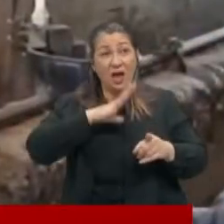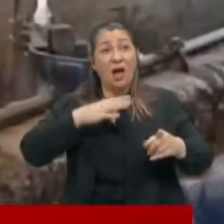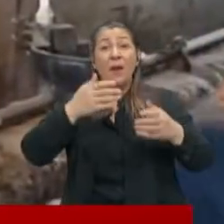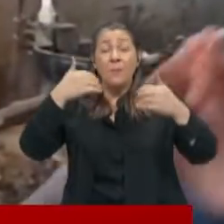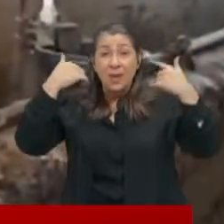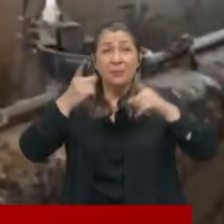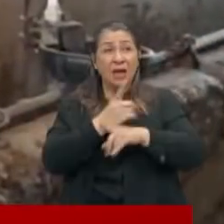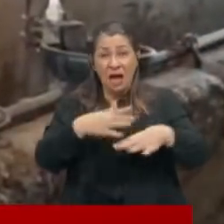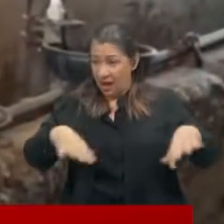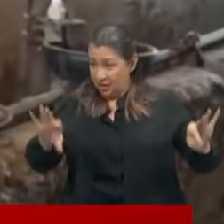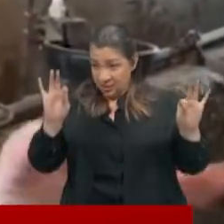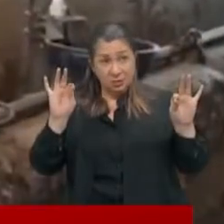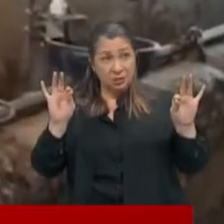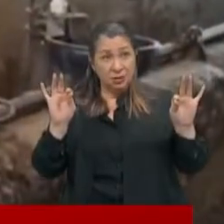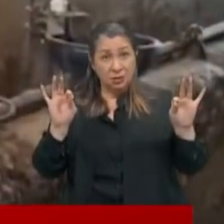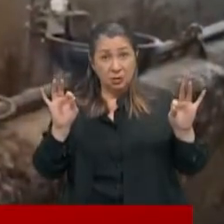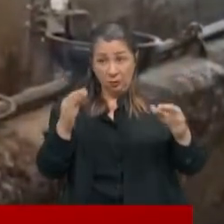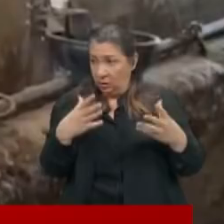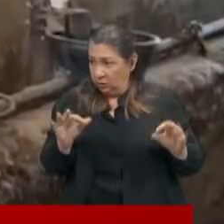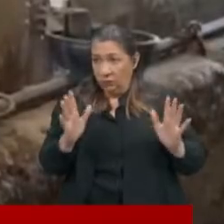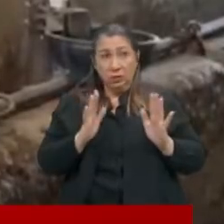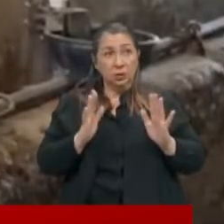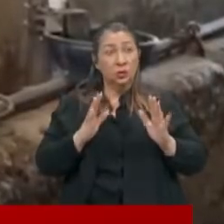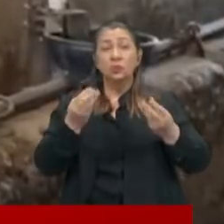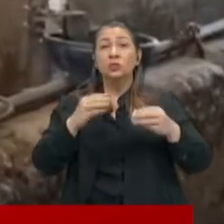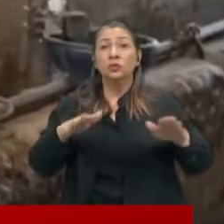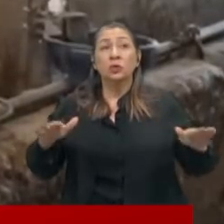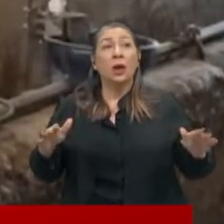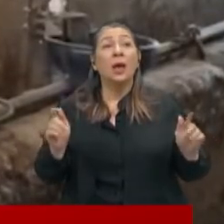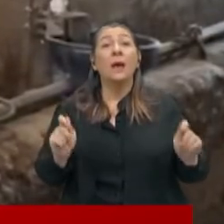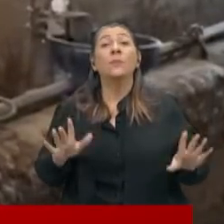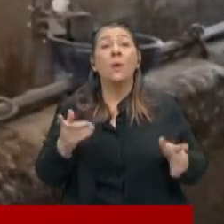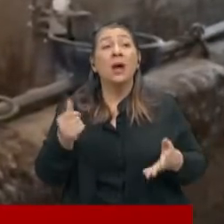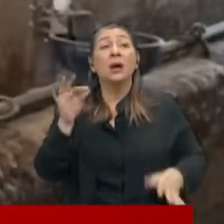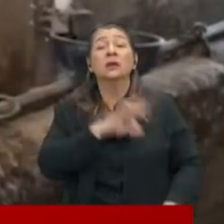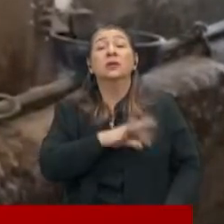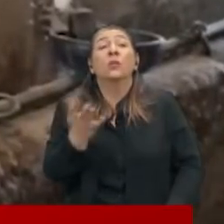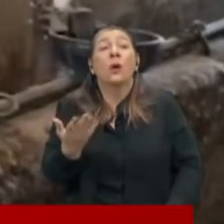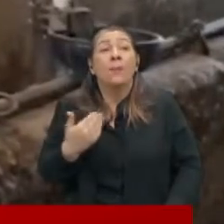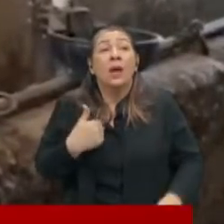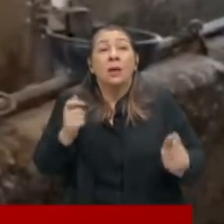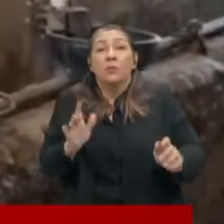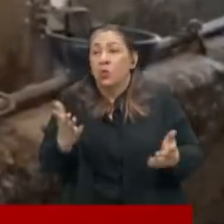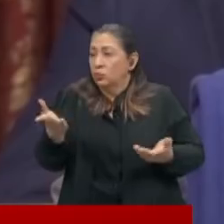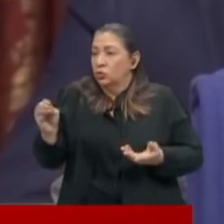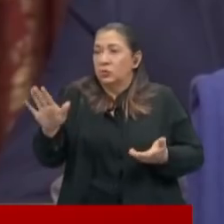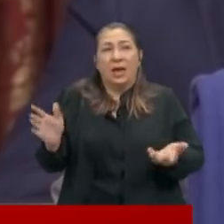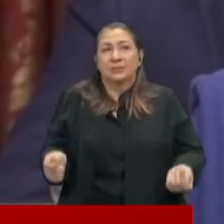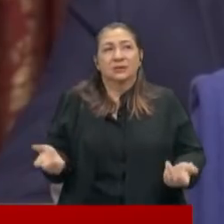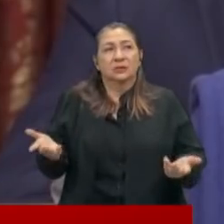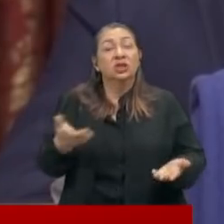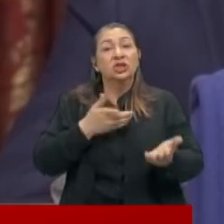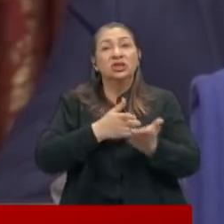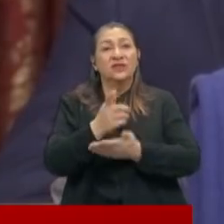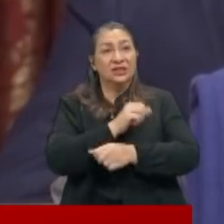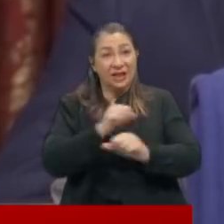Her şey hazır. Her şey hazır. Kurulu düzen, çocuklar yapmıyorlar, para kazanamıyorlar. Ben yapmıyorum, çocuklarım nasıl yapsın? Çiftçi